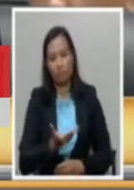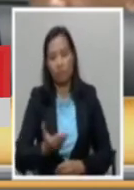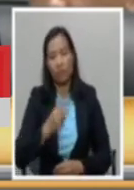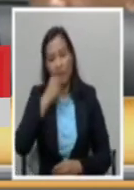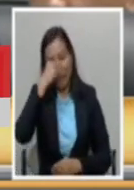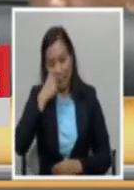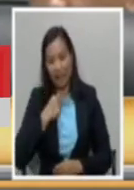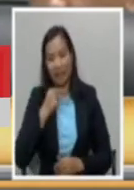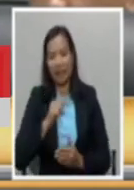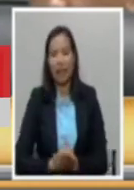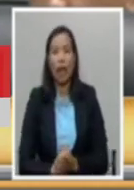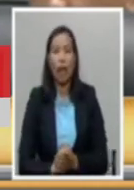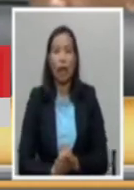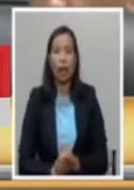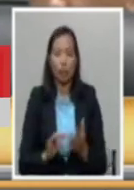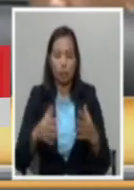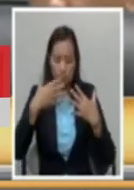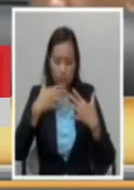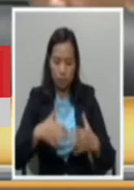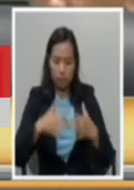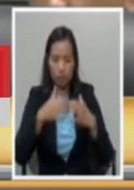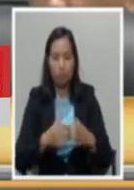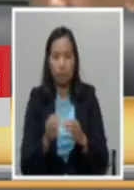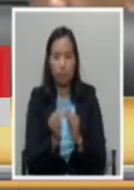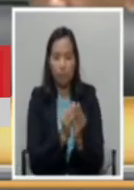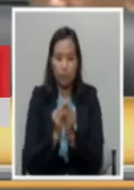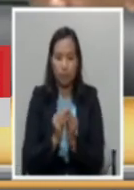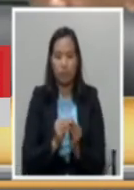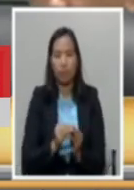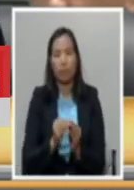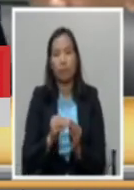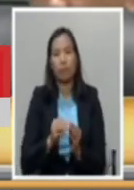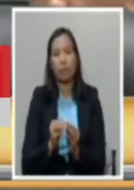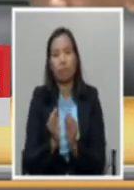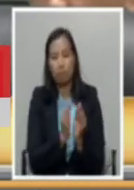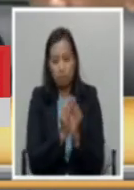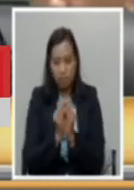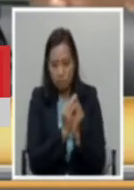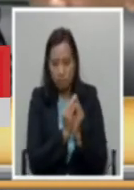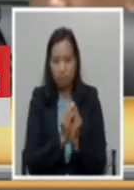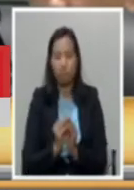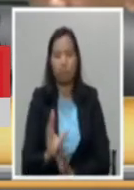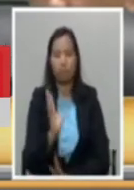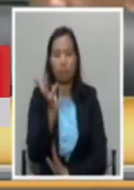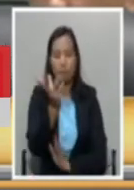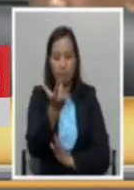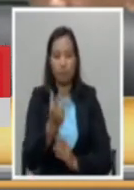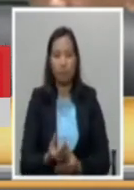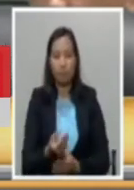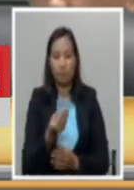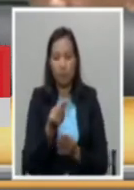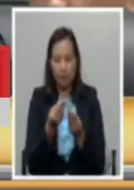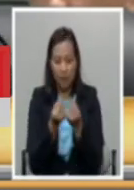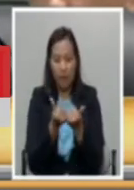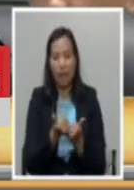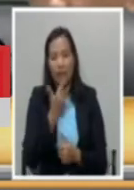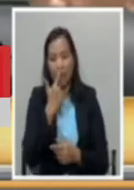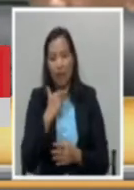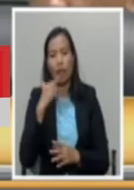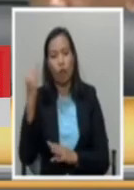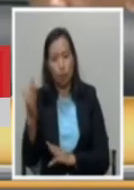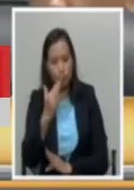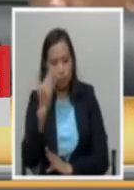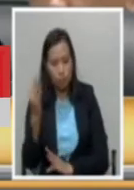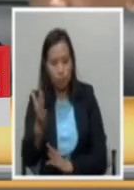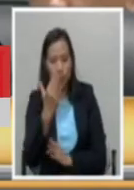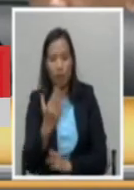ทยเป็นแหล่งผลิตอาหารของโลกครับท่านประธานเรามีผืนดินเรามีภูมิอากาศเรามี